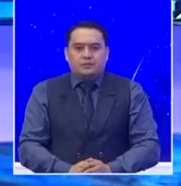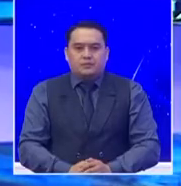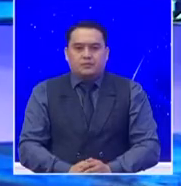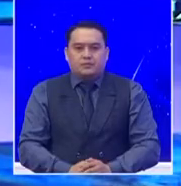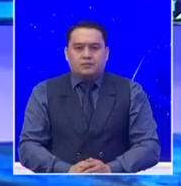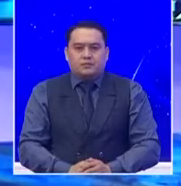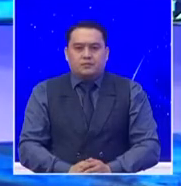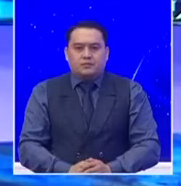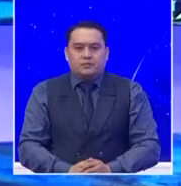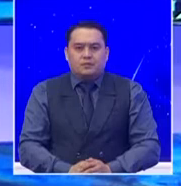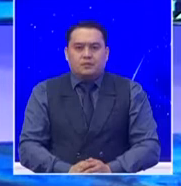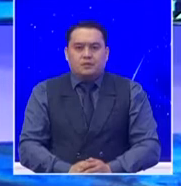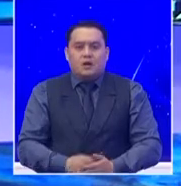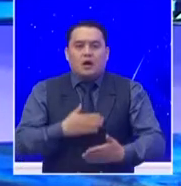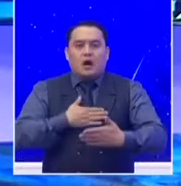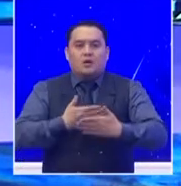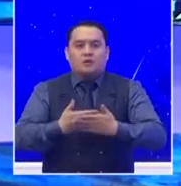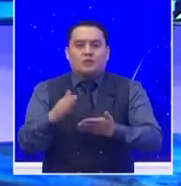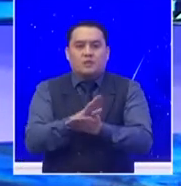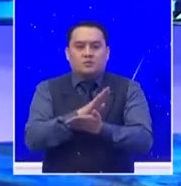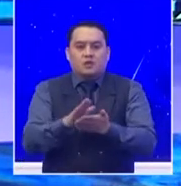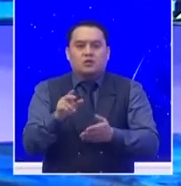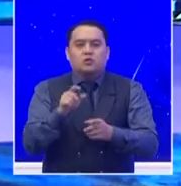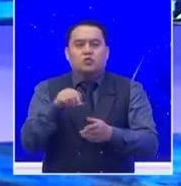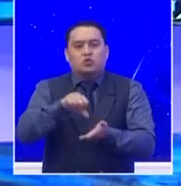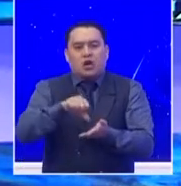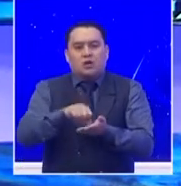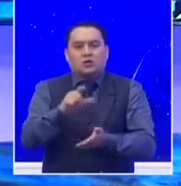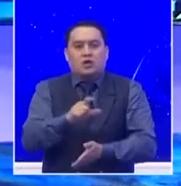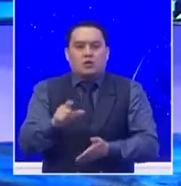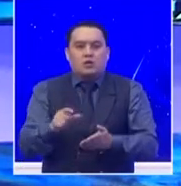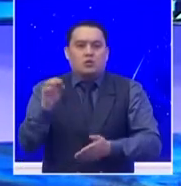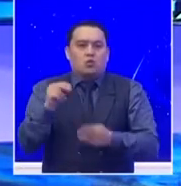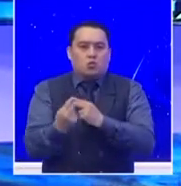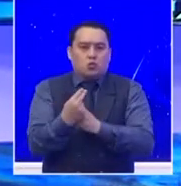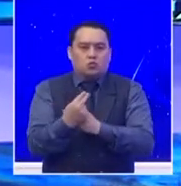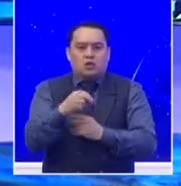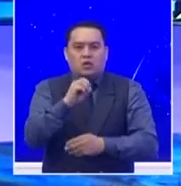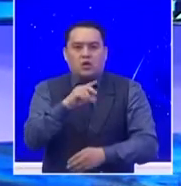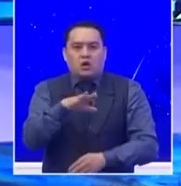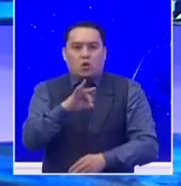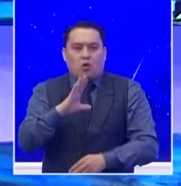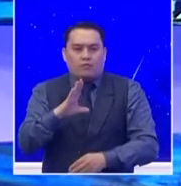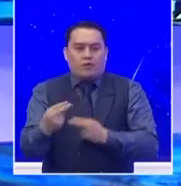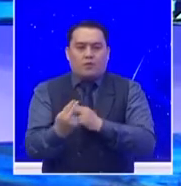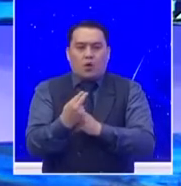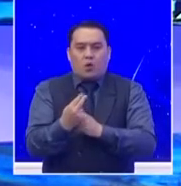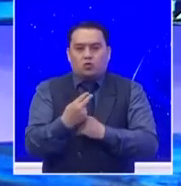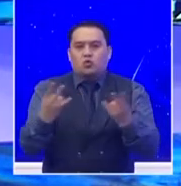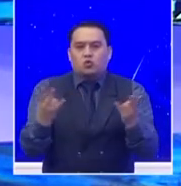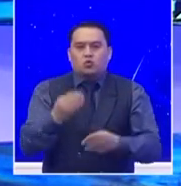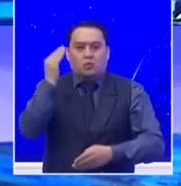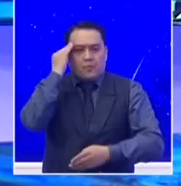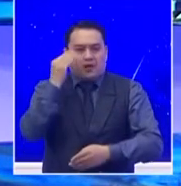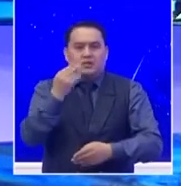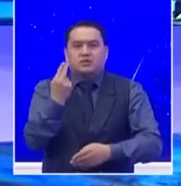Продолжаем выпуск. Волонтеры Алматинской области будут учить жителей ЖТСУ пользоваться услугами электронного правительства. Такая мера необходима для